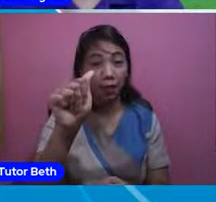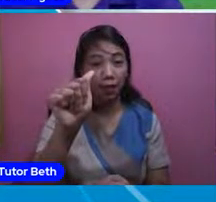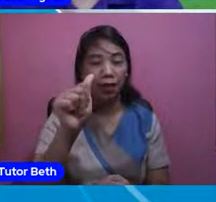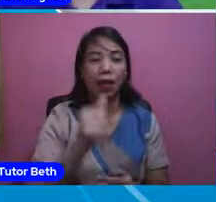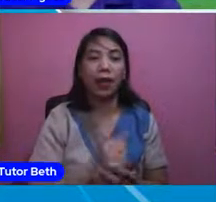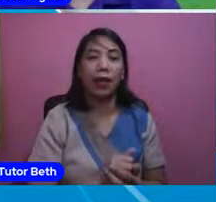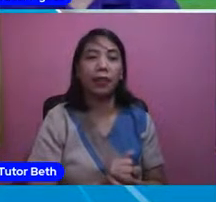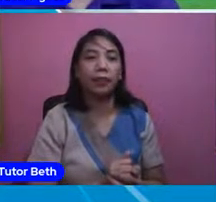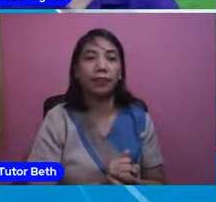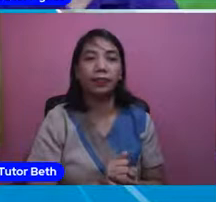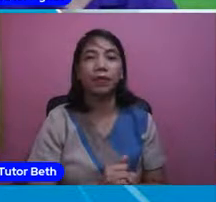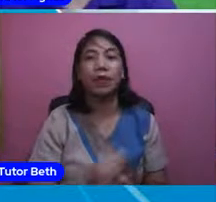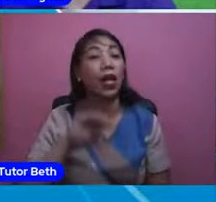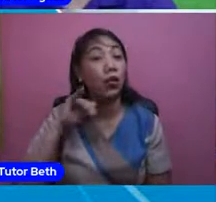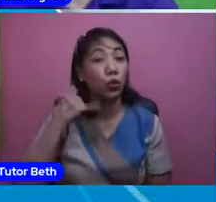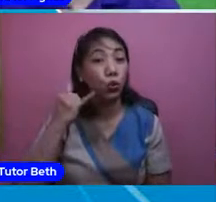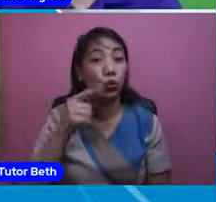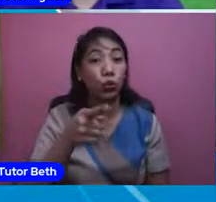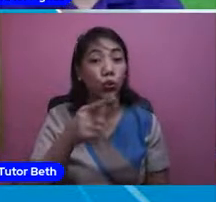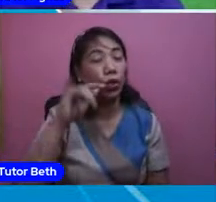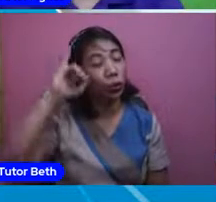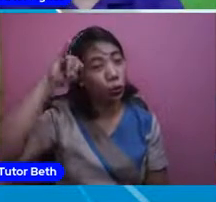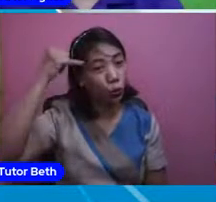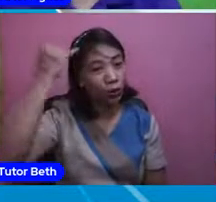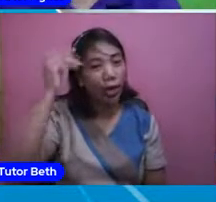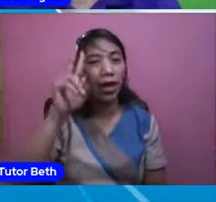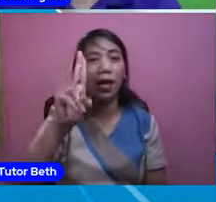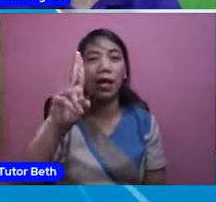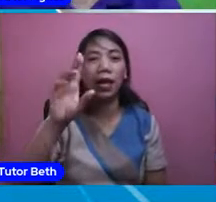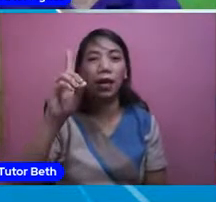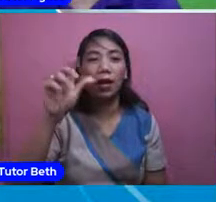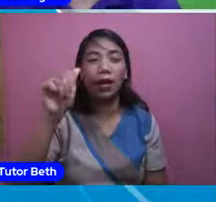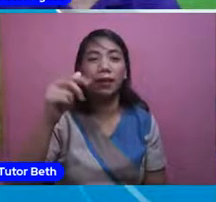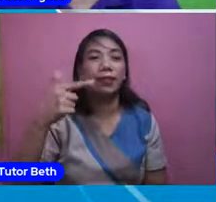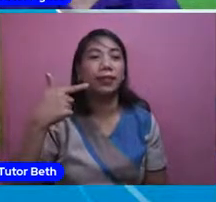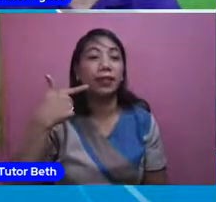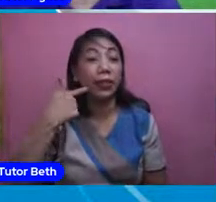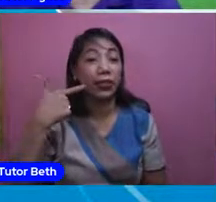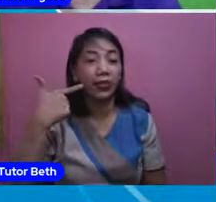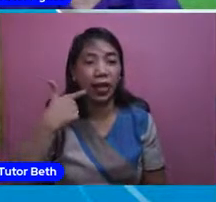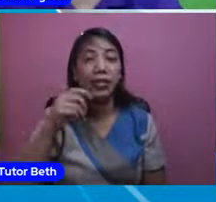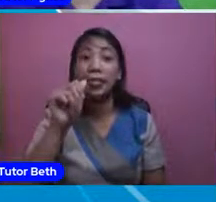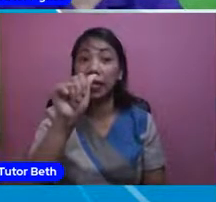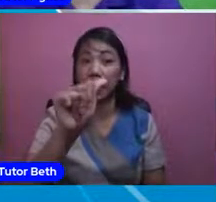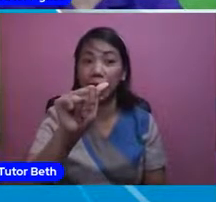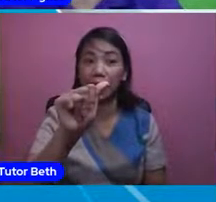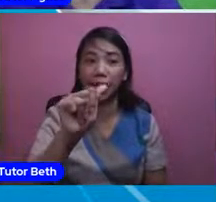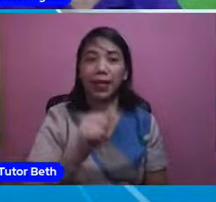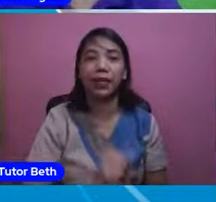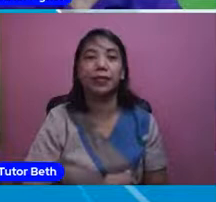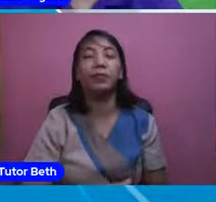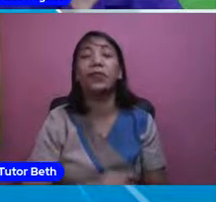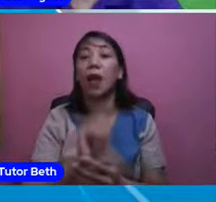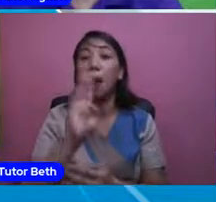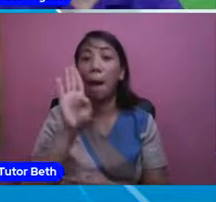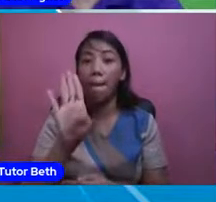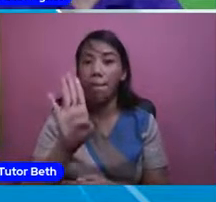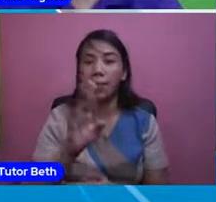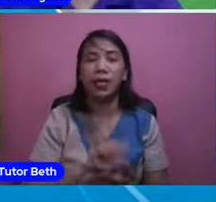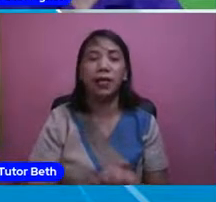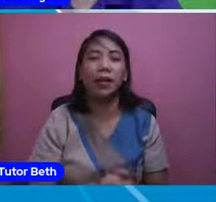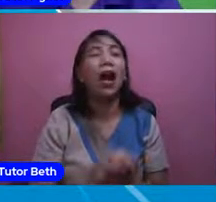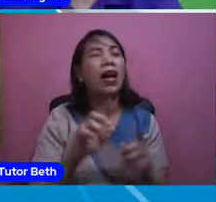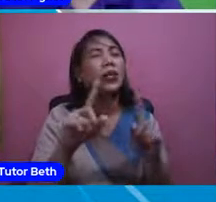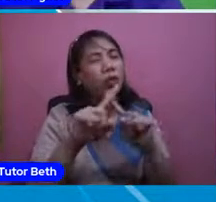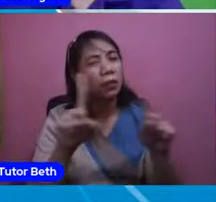Sabi ni Judah, letter A. Si Gretchen, letter A. Si Dave, letter B. So, iba-iba rin